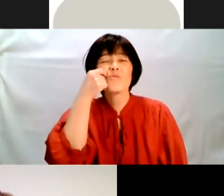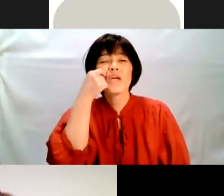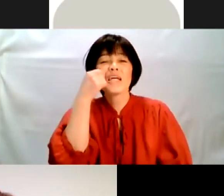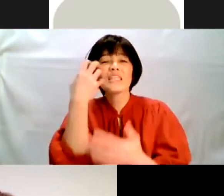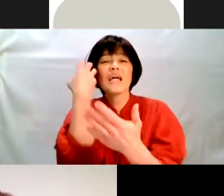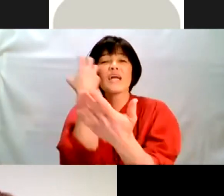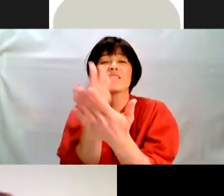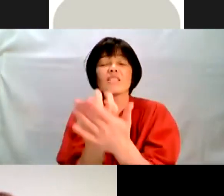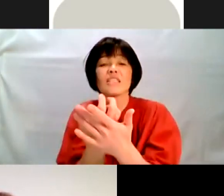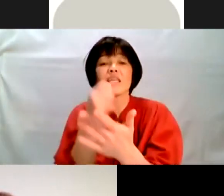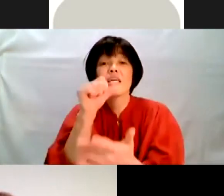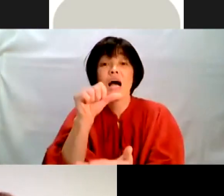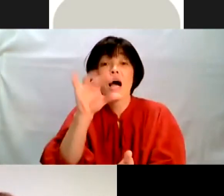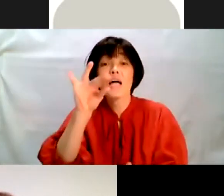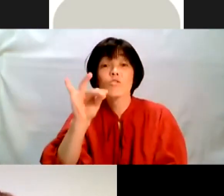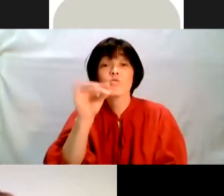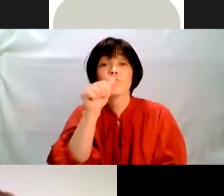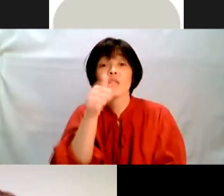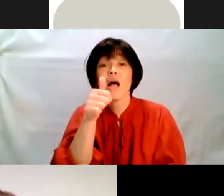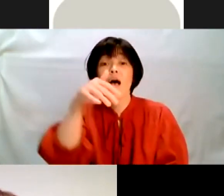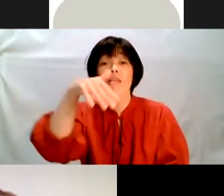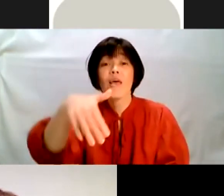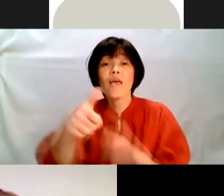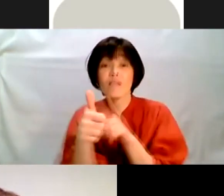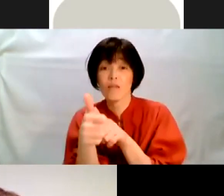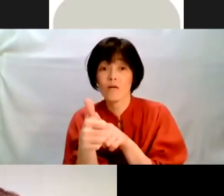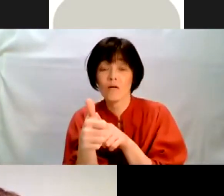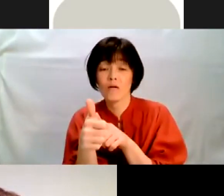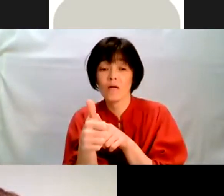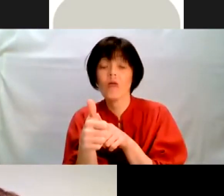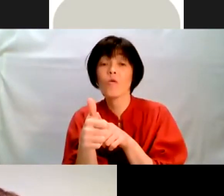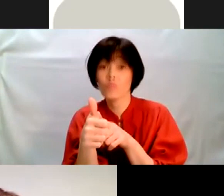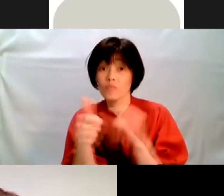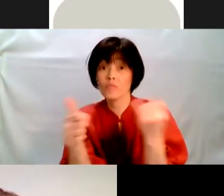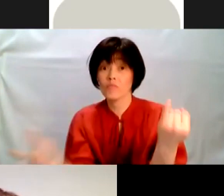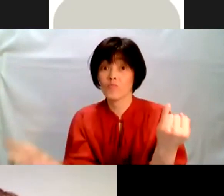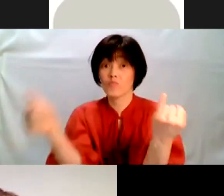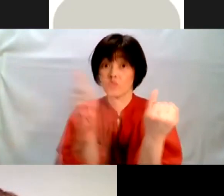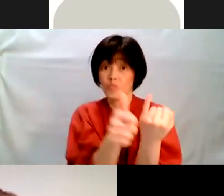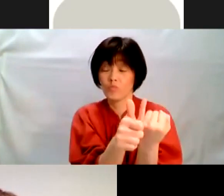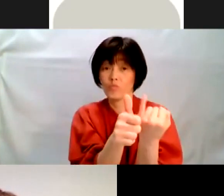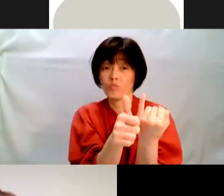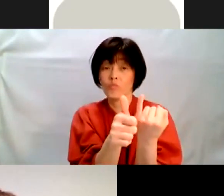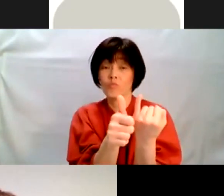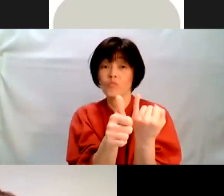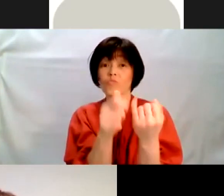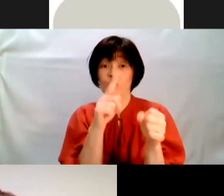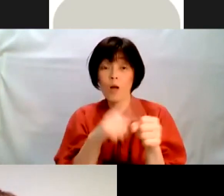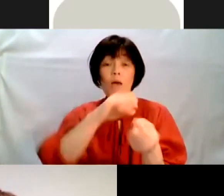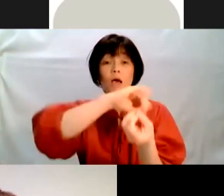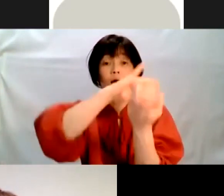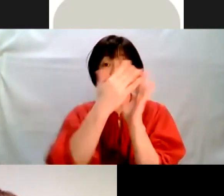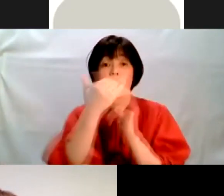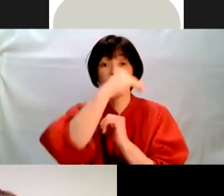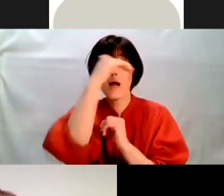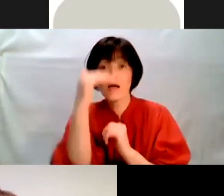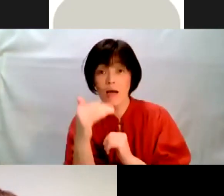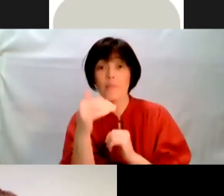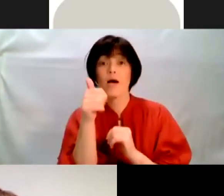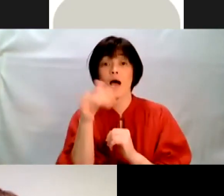で、厚種さん。いい婿でね、花山。厚種